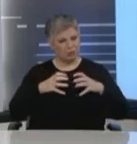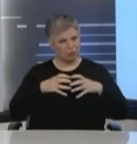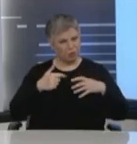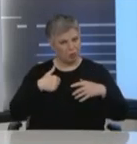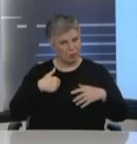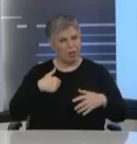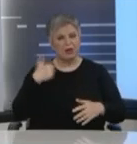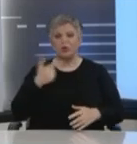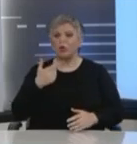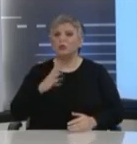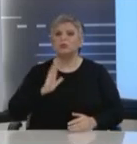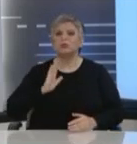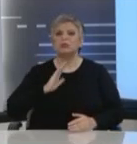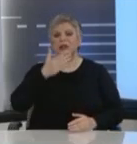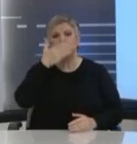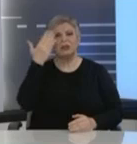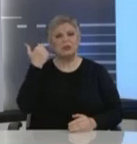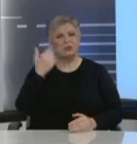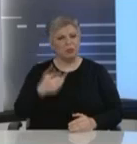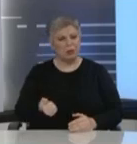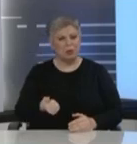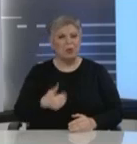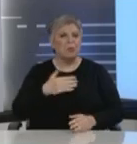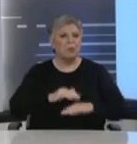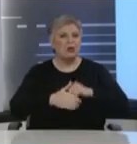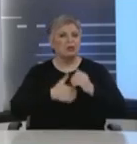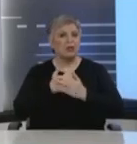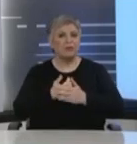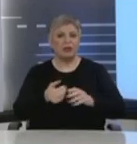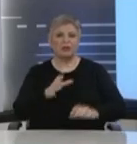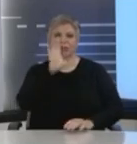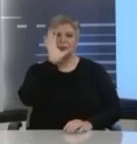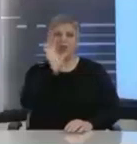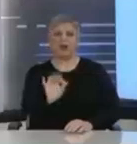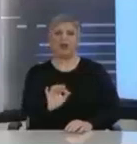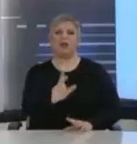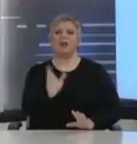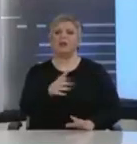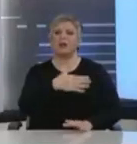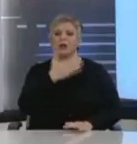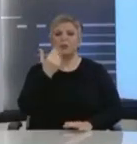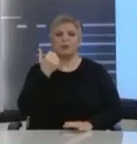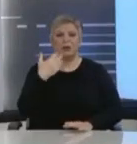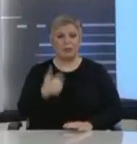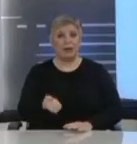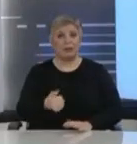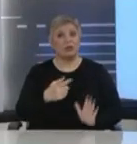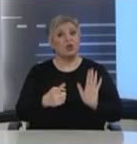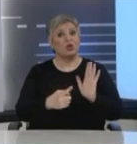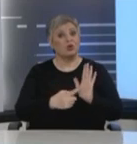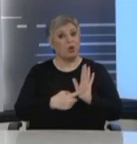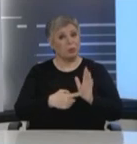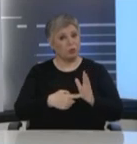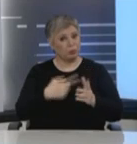να λάμψει η αλήθεια. Μας ενδιαφέρει να διαπιστωθούν τα όποια θεσμικά κενά